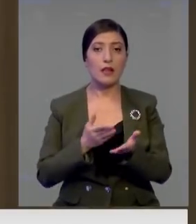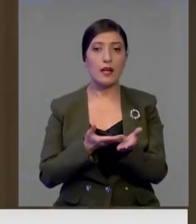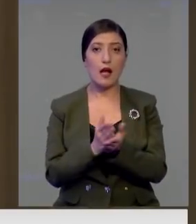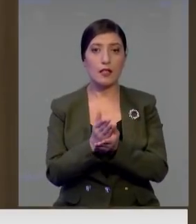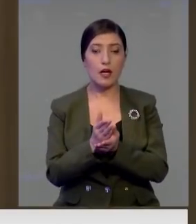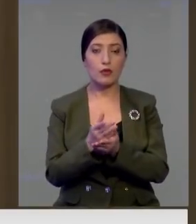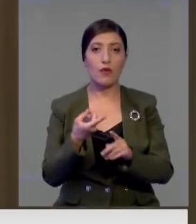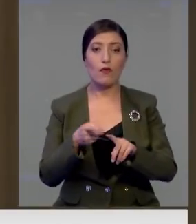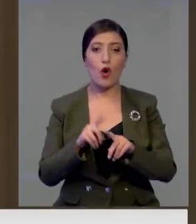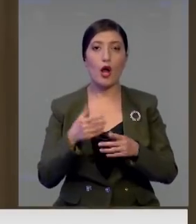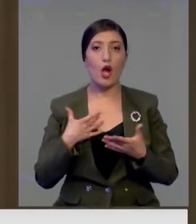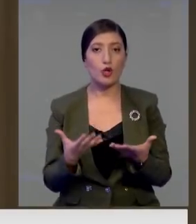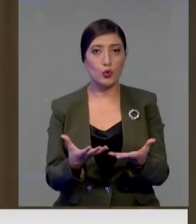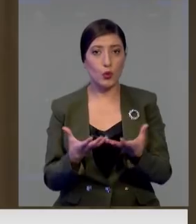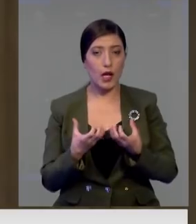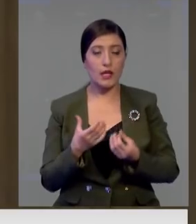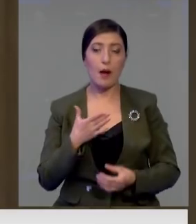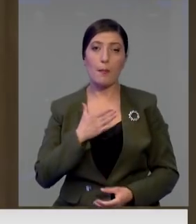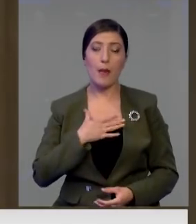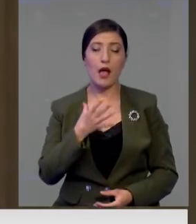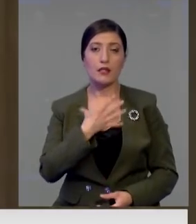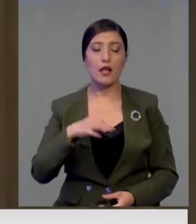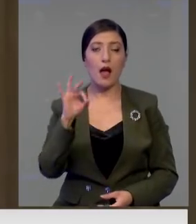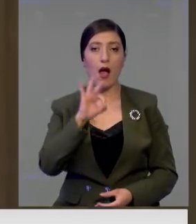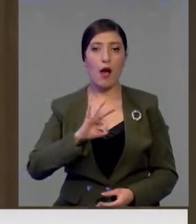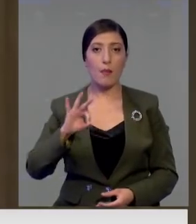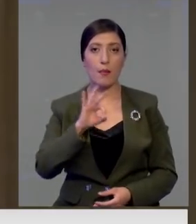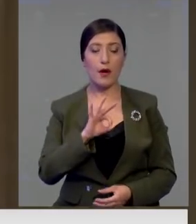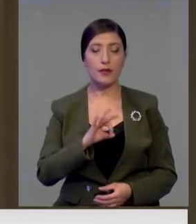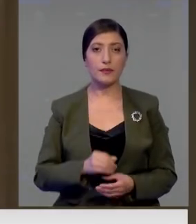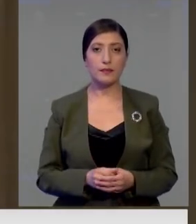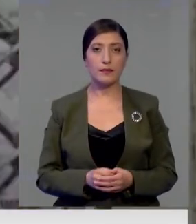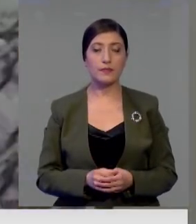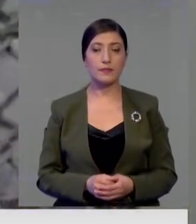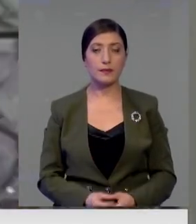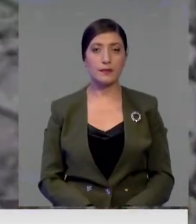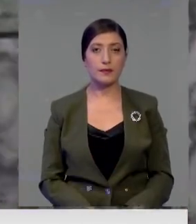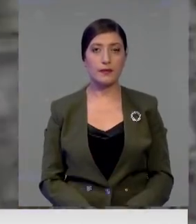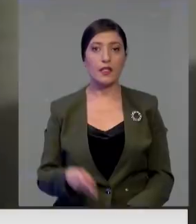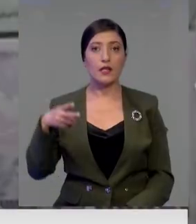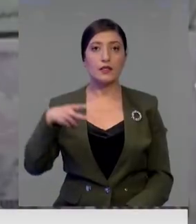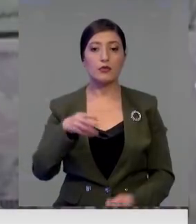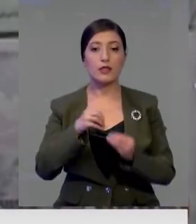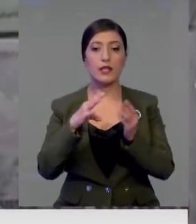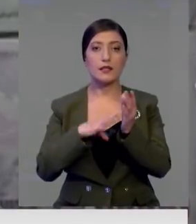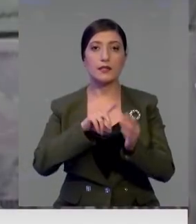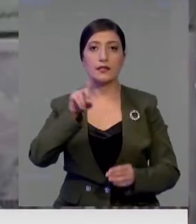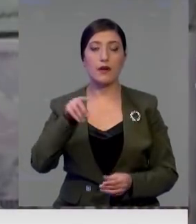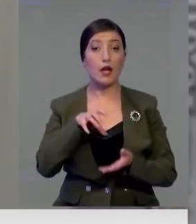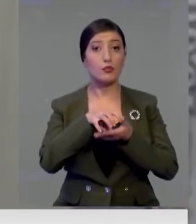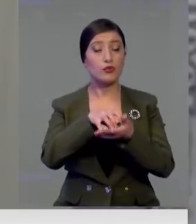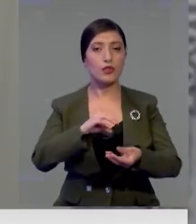որ ընդունելի է մեր համար և համահունչ է իրենց ընդհանուր քաղաքականության կոնտեքստում։ 2019-ի բյուջեի